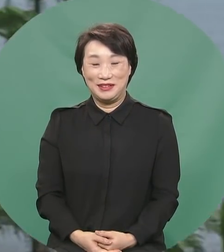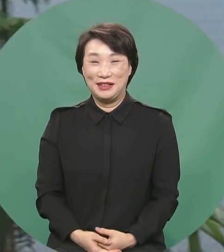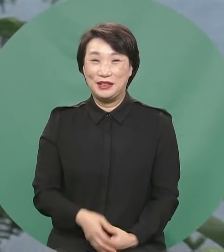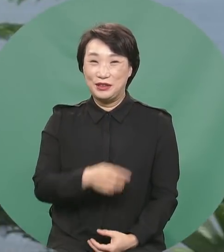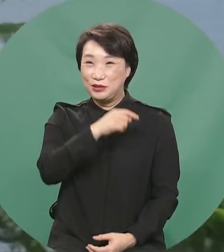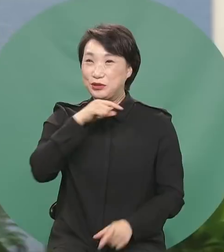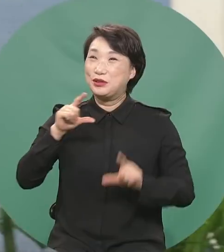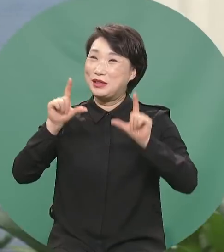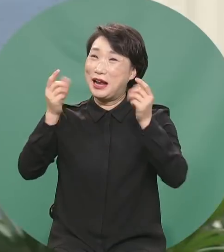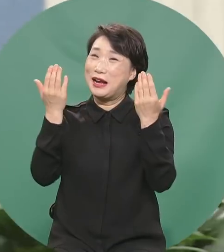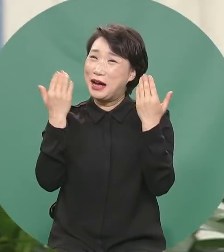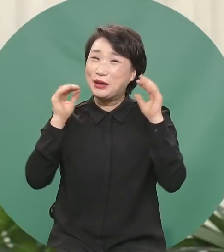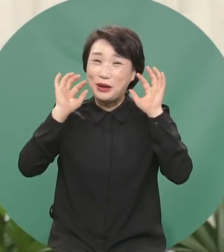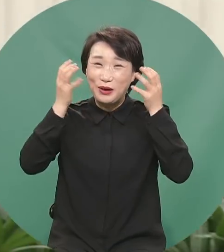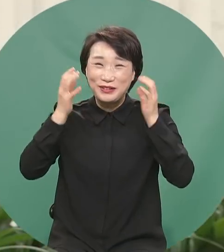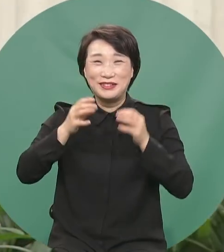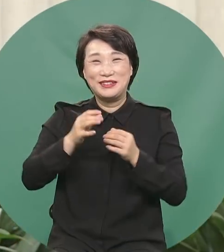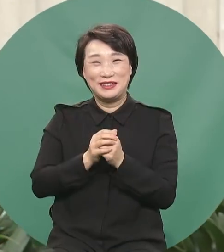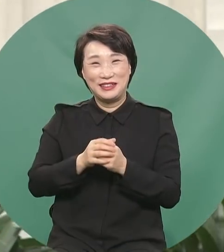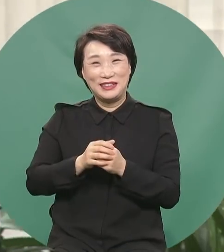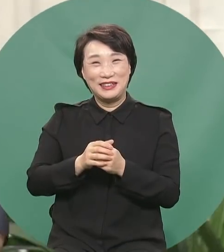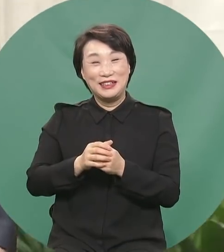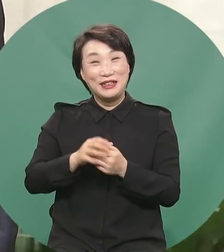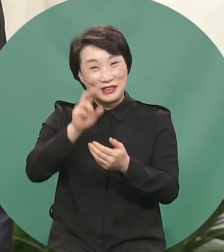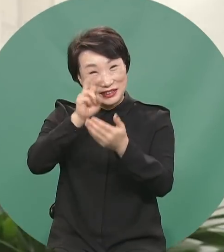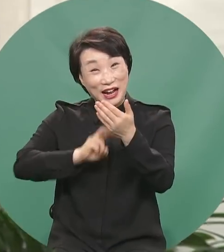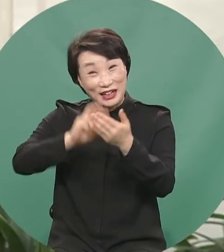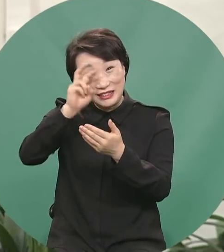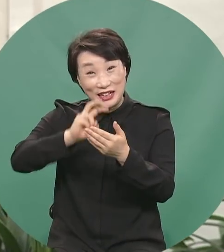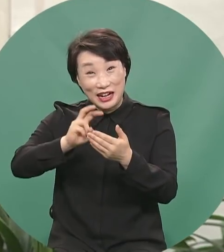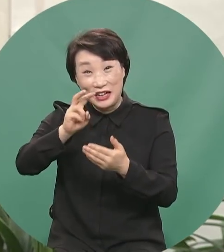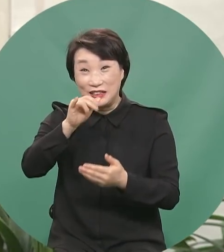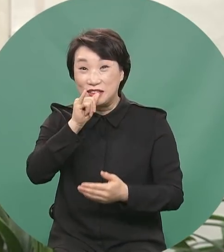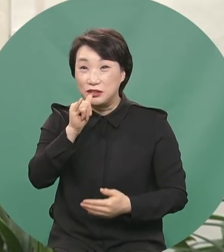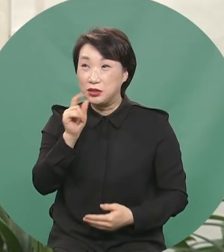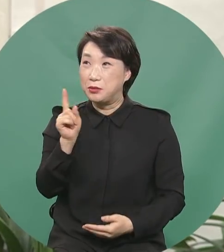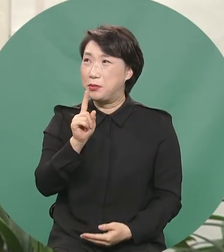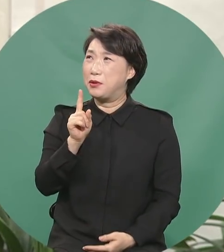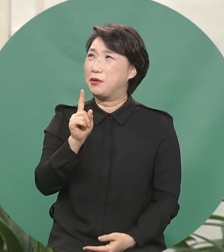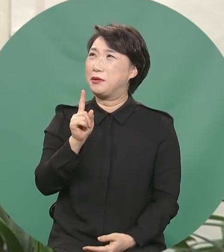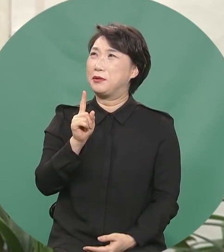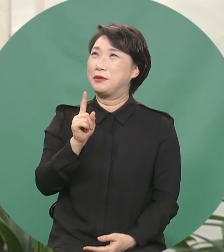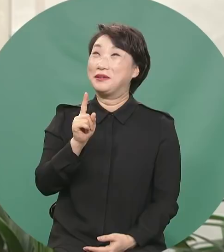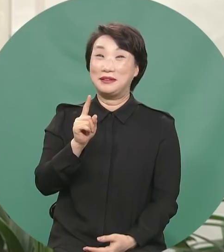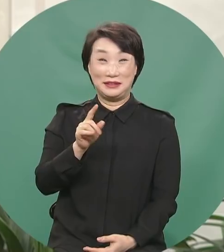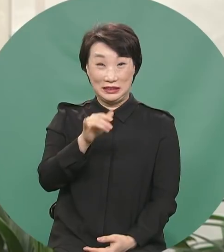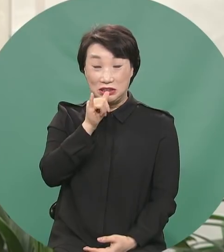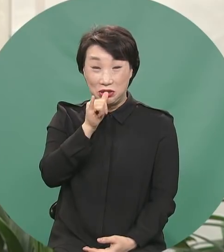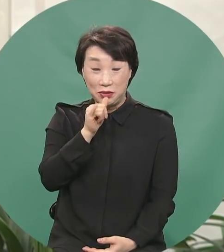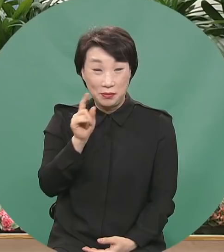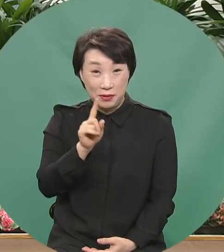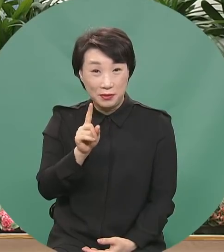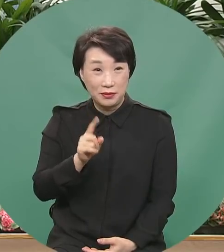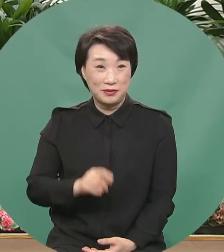주일학교 어린이들이 부르는 그 찬양 중에서 이런 찬양이